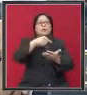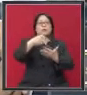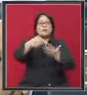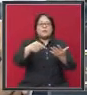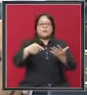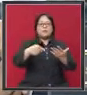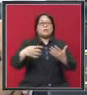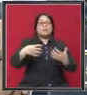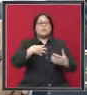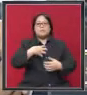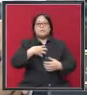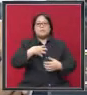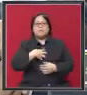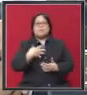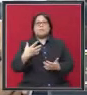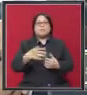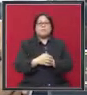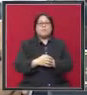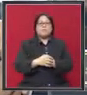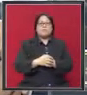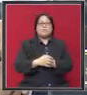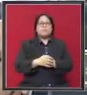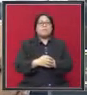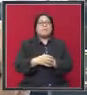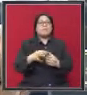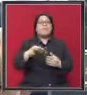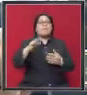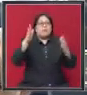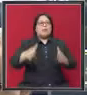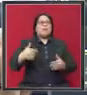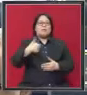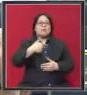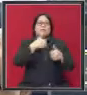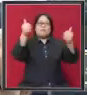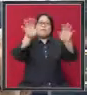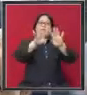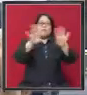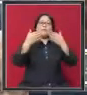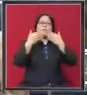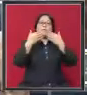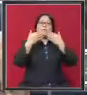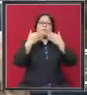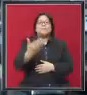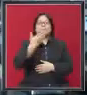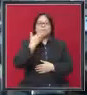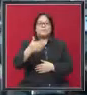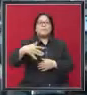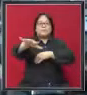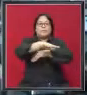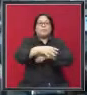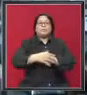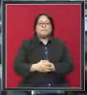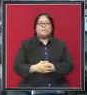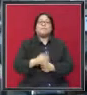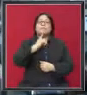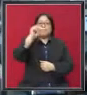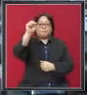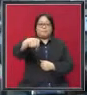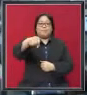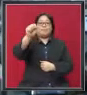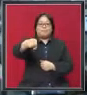antara rungutan nada dan nadi frontliners? Terima kasih. Terima kasih Yang Berhormat Lembah Pantai.